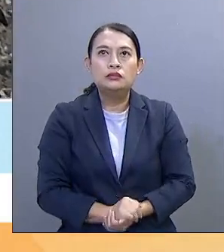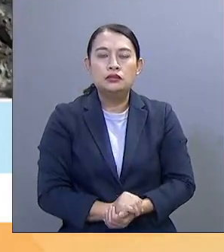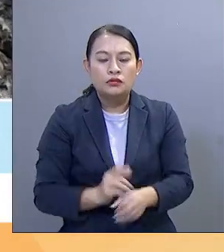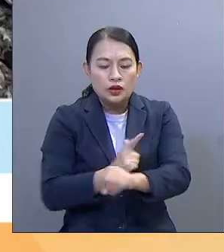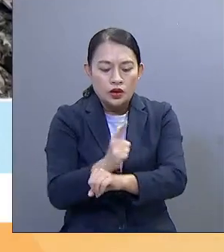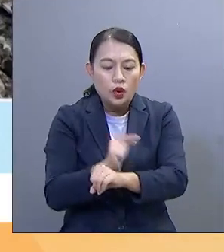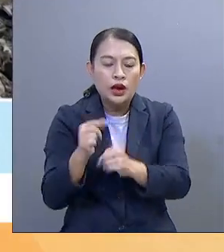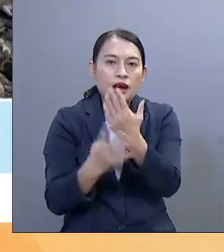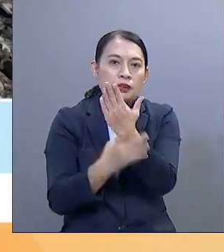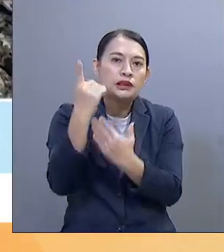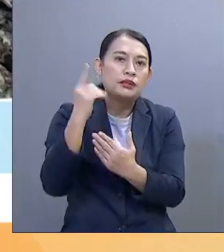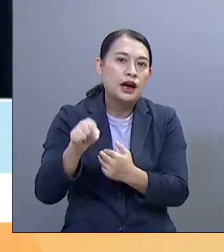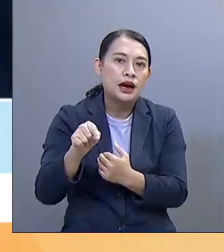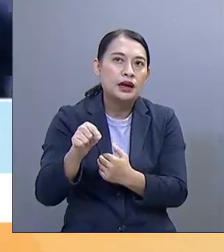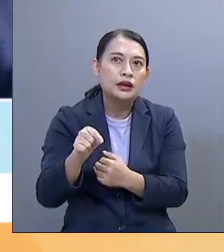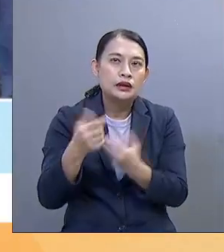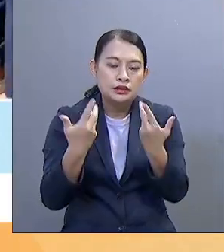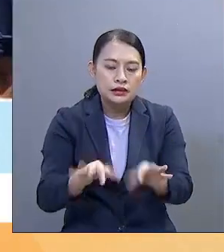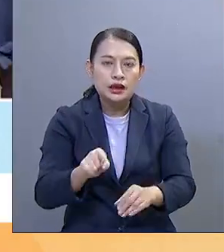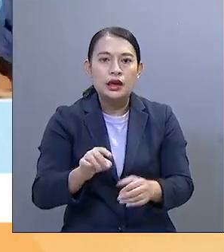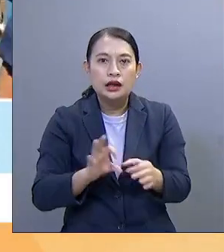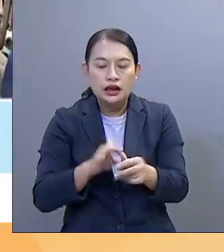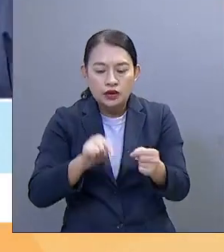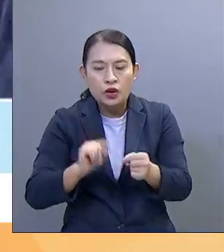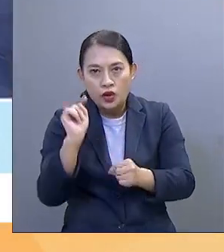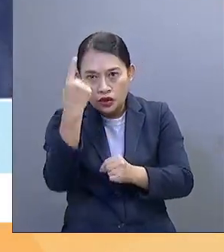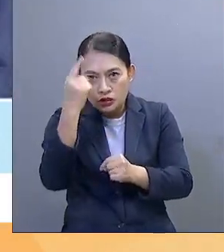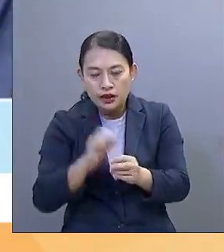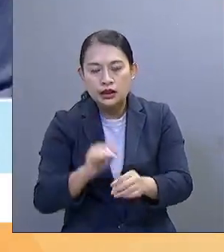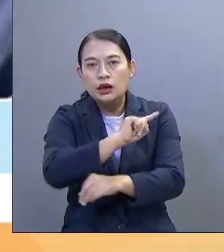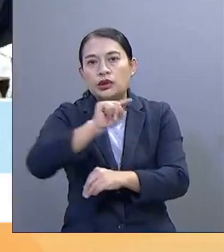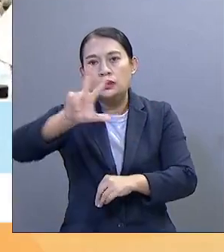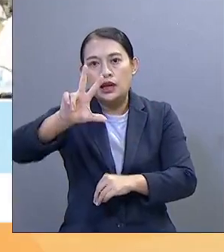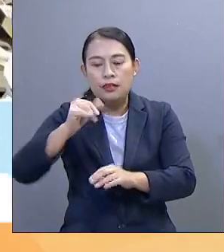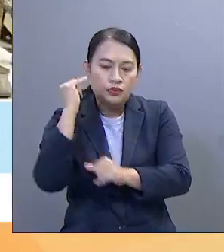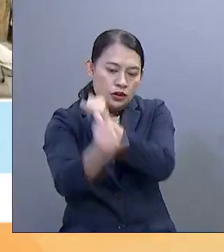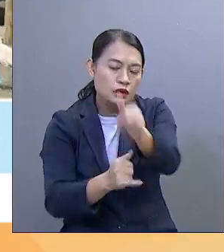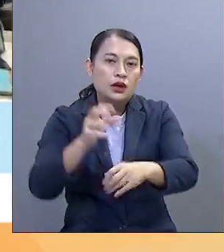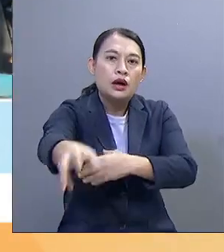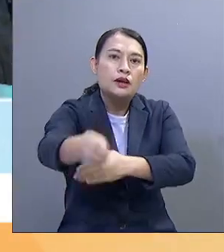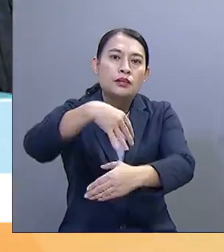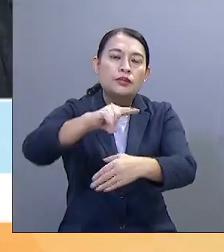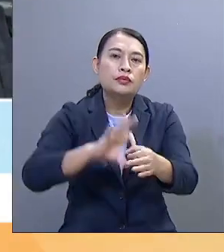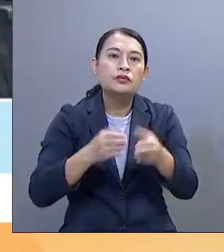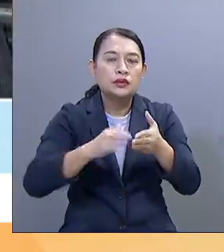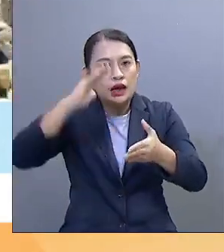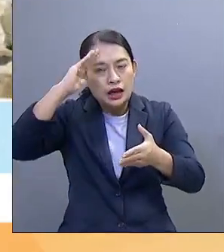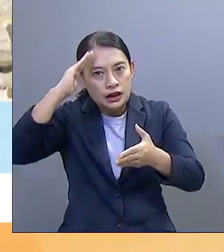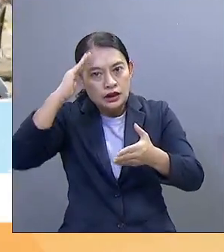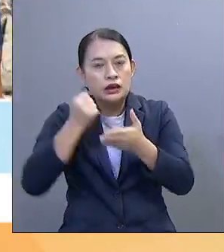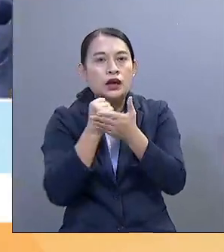เป็อทิตย์แล้วก็เราจะมีการ beginning อกครง 1 วนที่ 3ก็จะมีทางกองพบเรือมีอะไรมาช่วยด